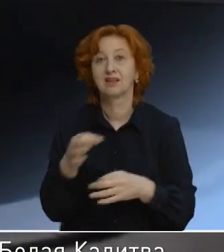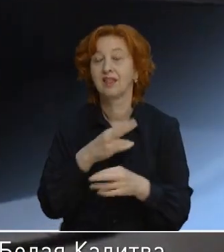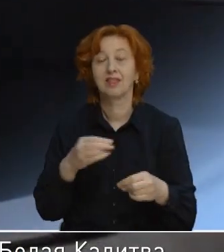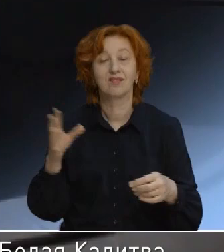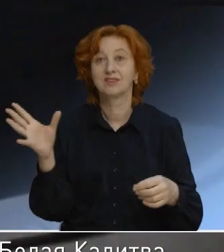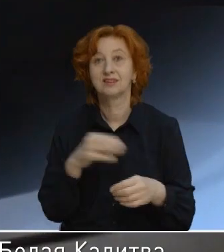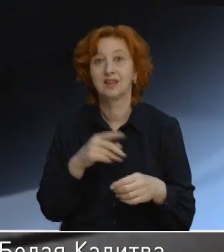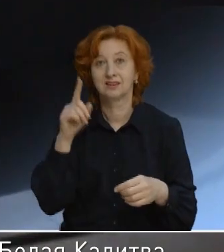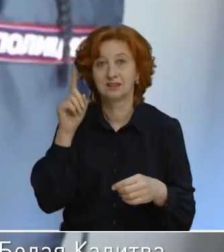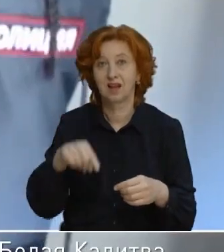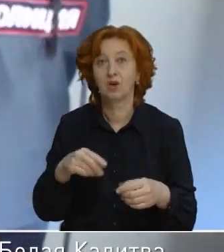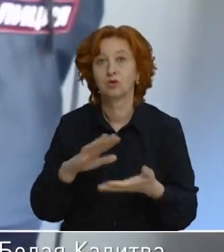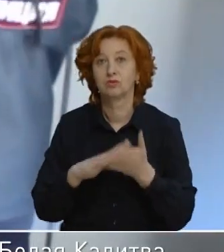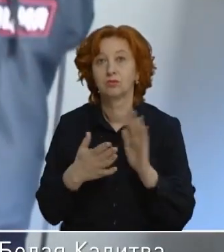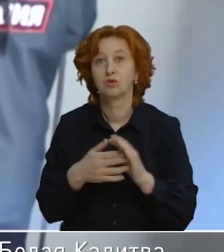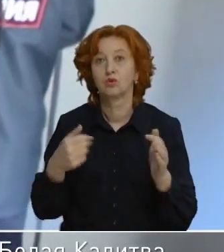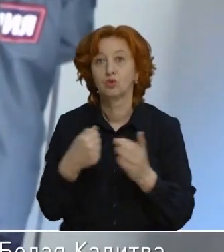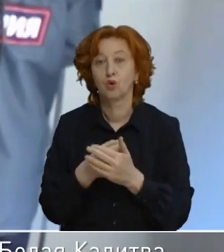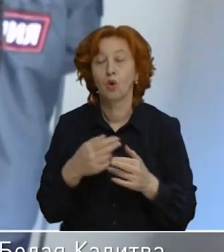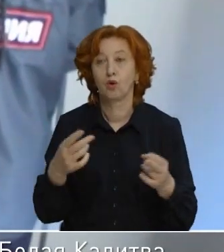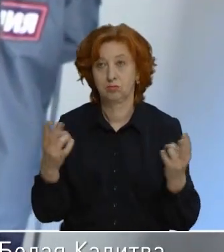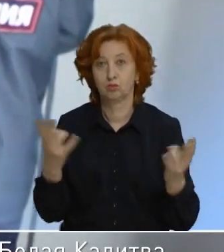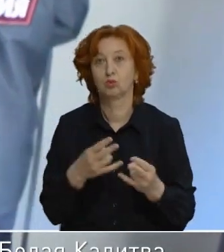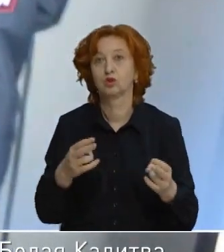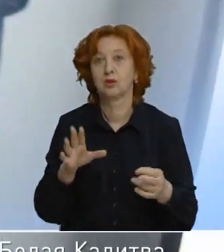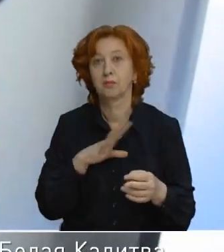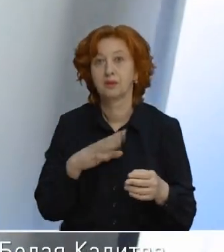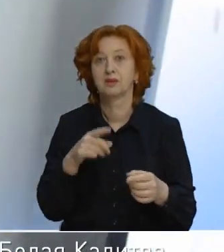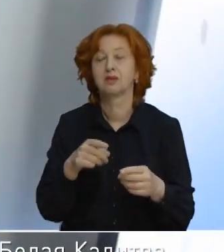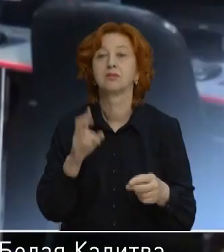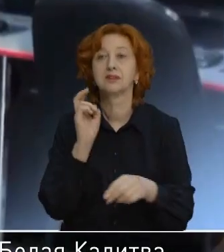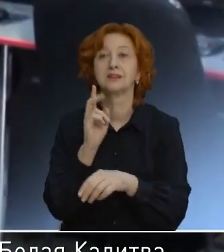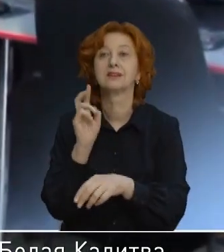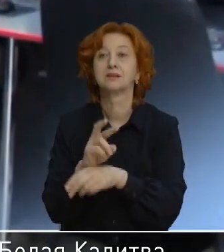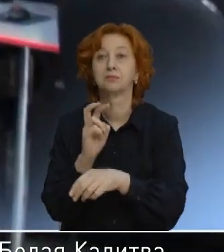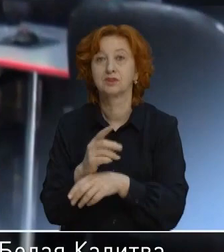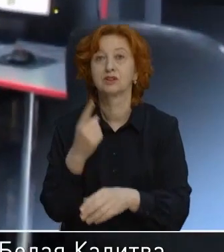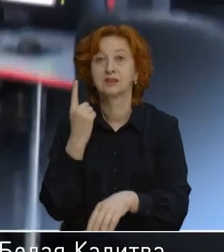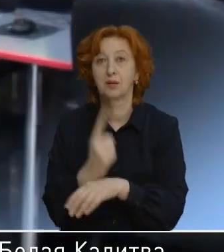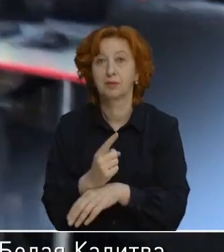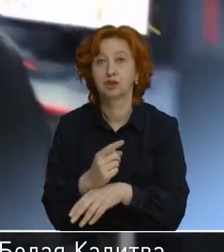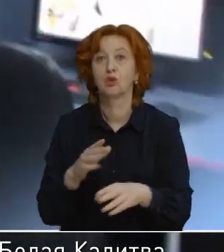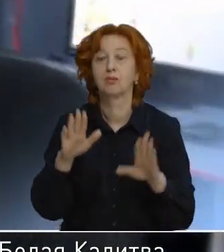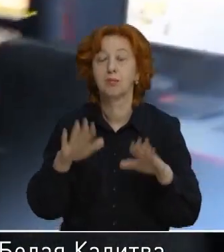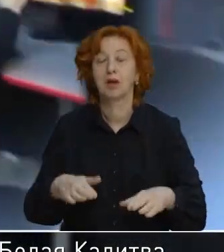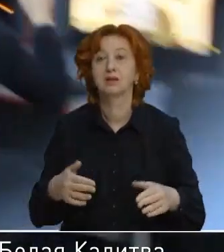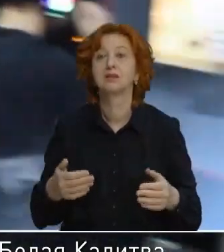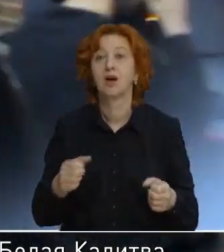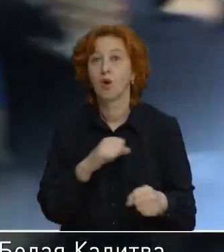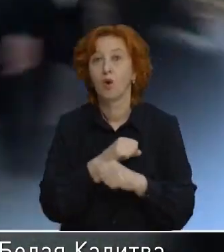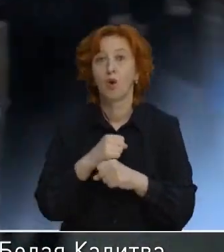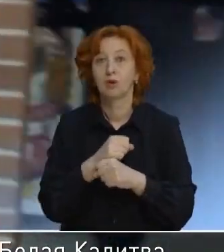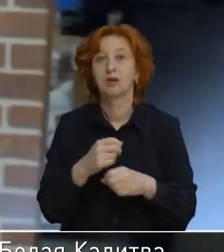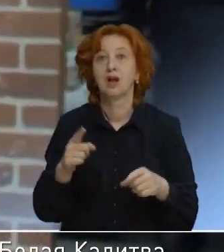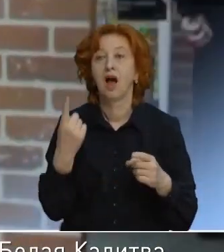знают, что с 22 часов до 6 утра несовершеннолетним запрещено посещать общественные места без законных представителей.